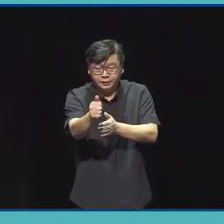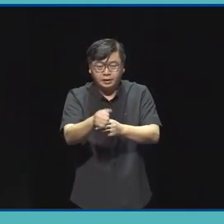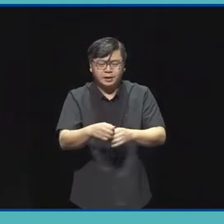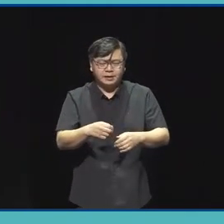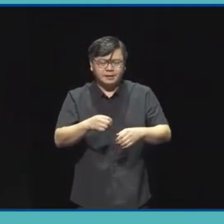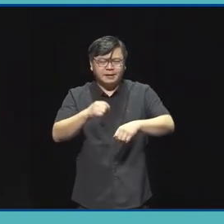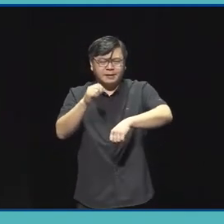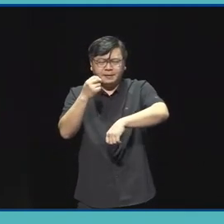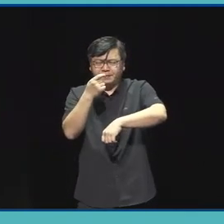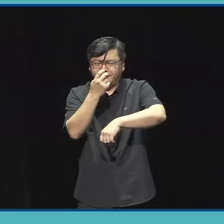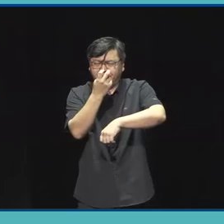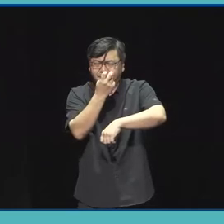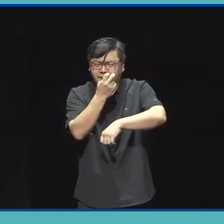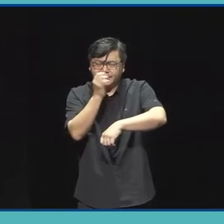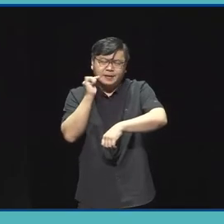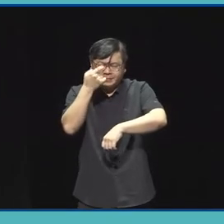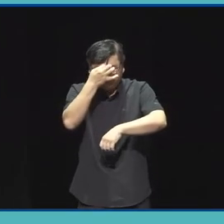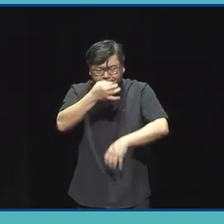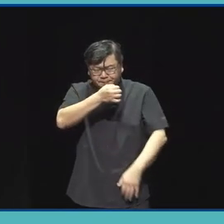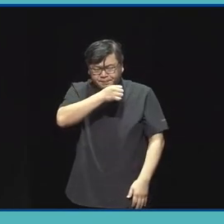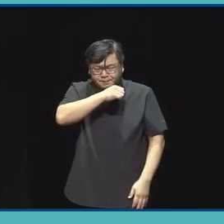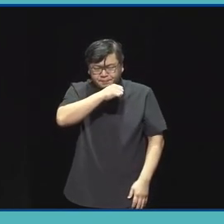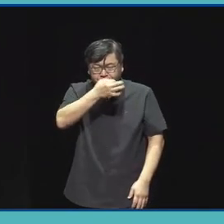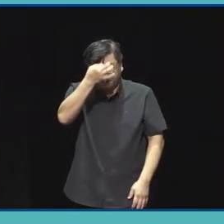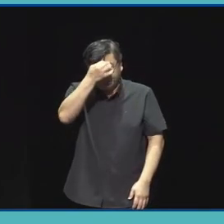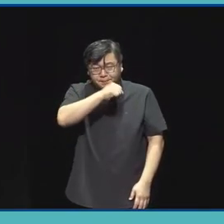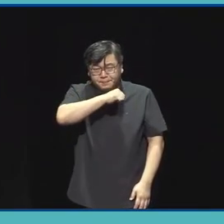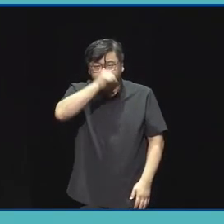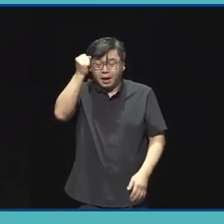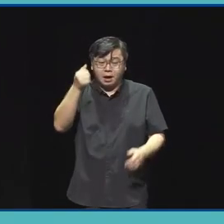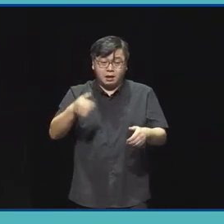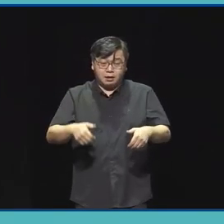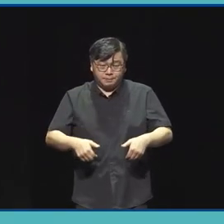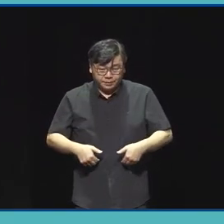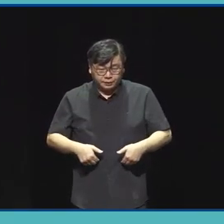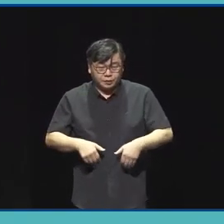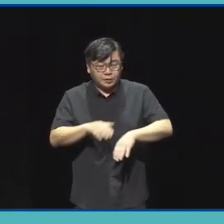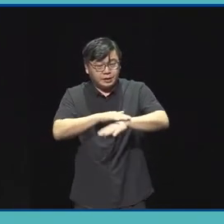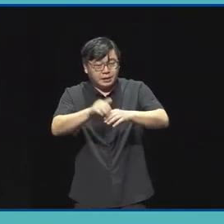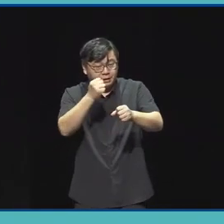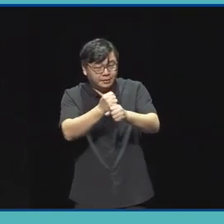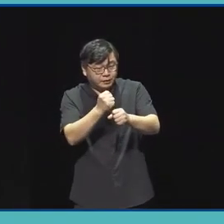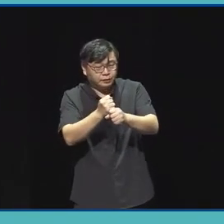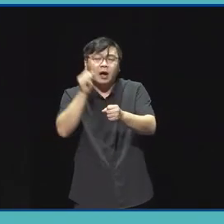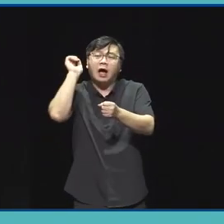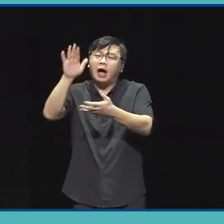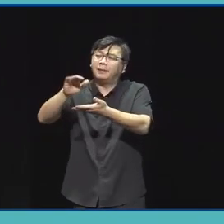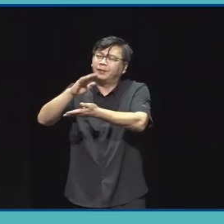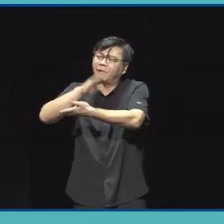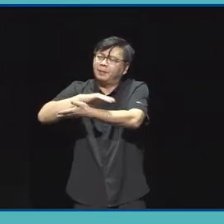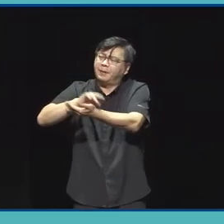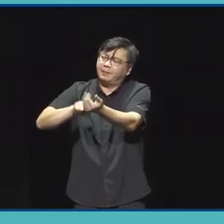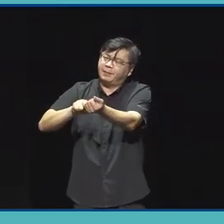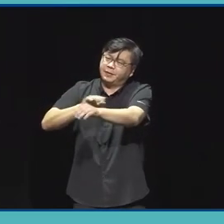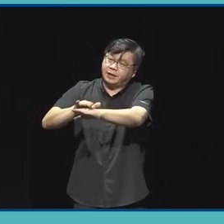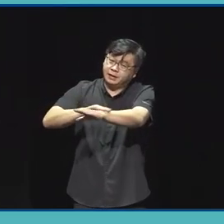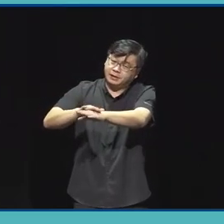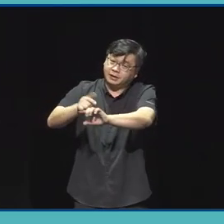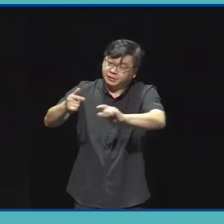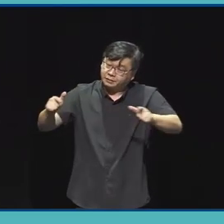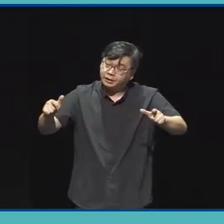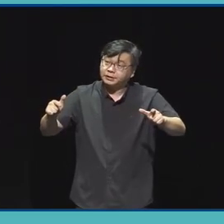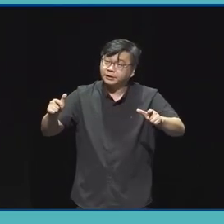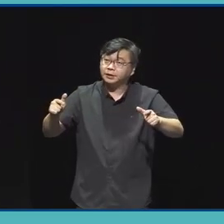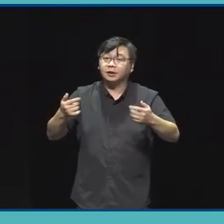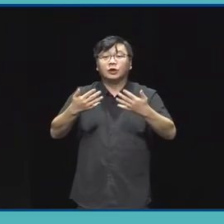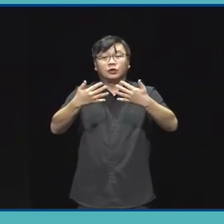우수성, 그 다음에 작가의 역량과 발전 가능성, 그 다음에 선정 후에 기대되는 발간 성과, 이렇게 해서 이제 각 그 가중치가 이렇게 지금